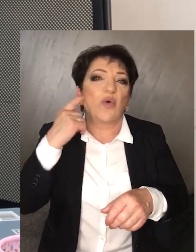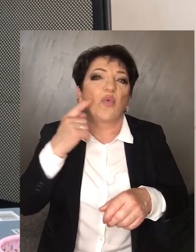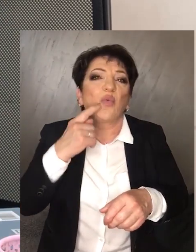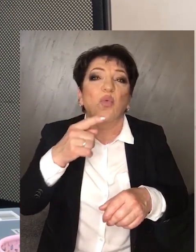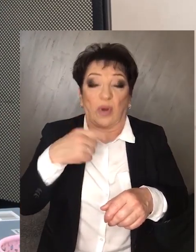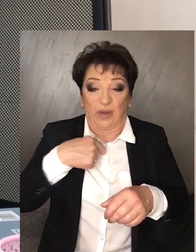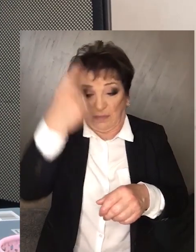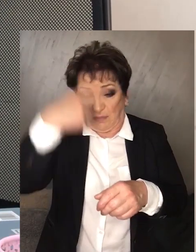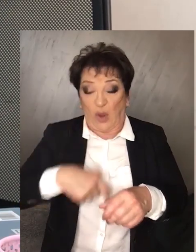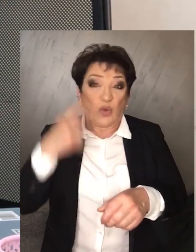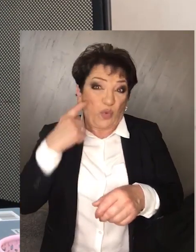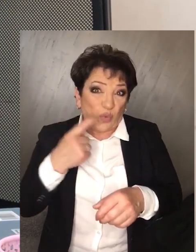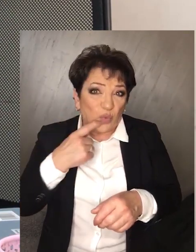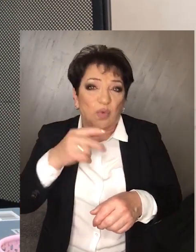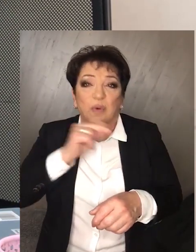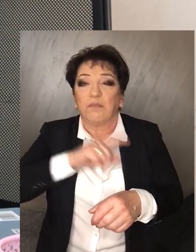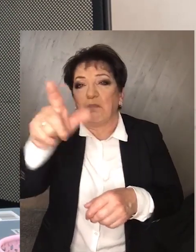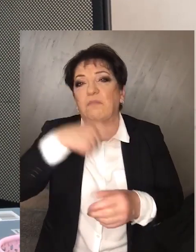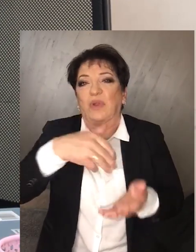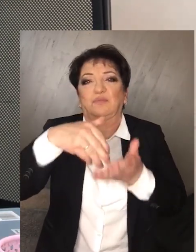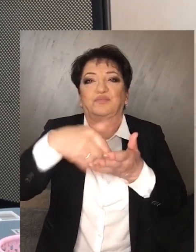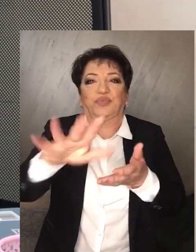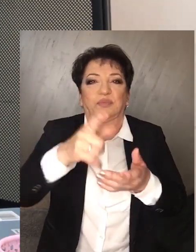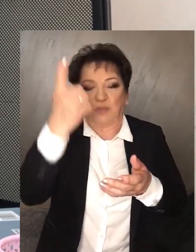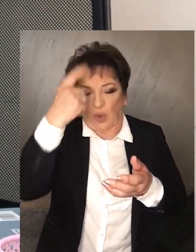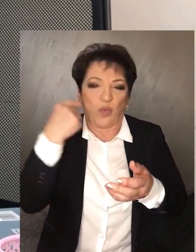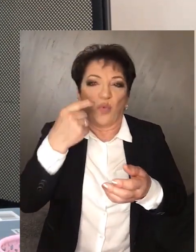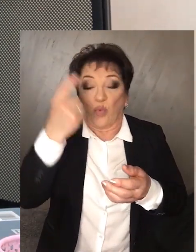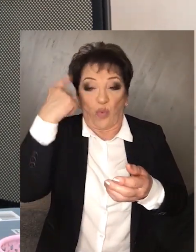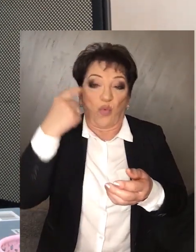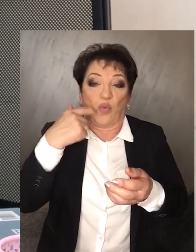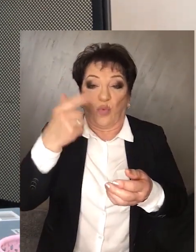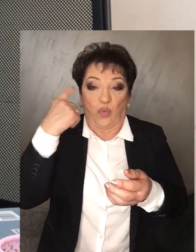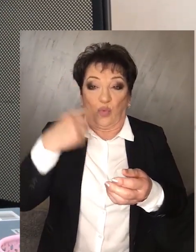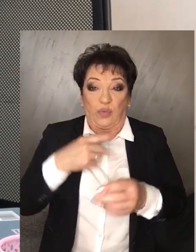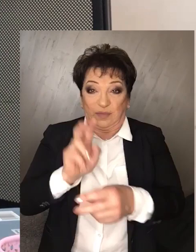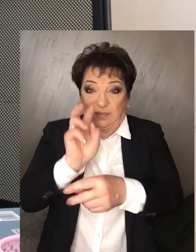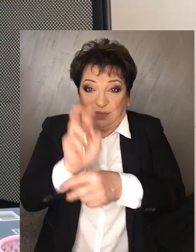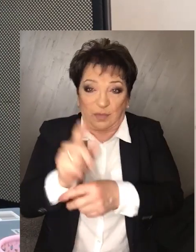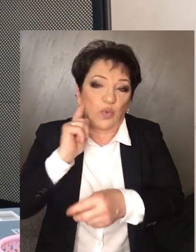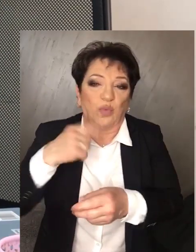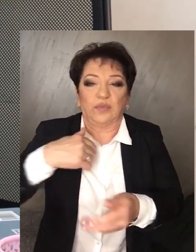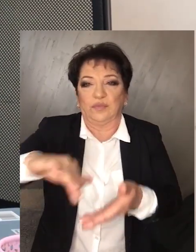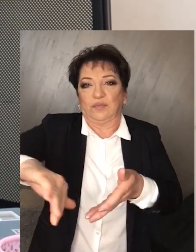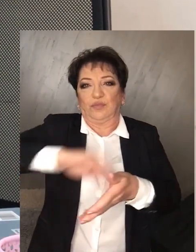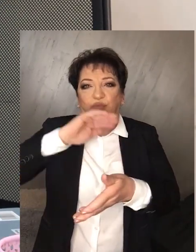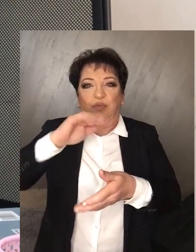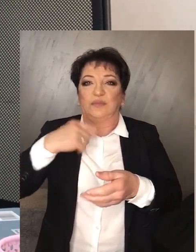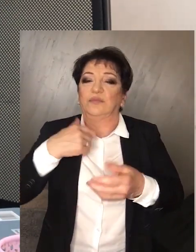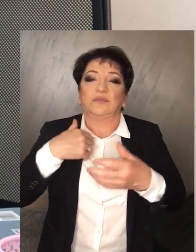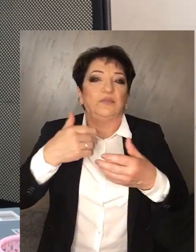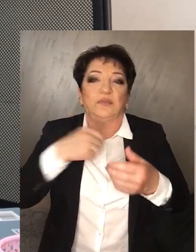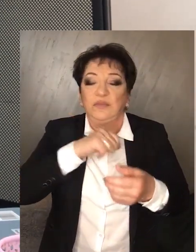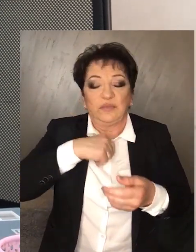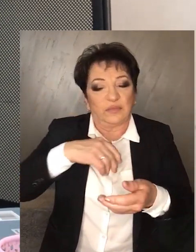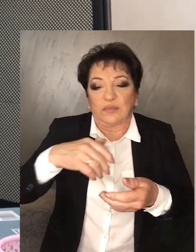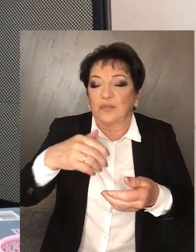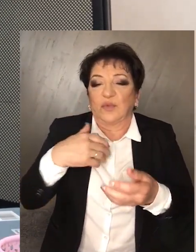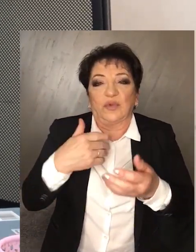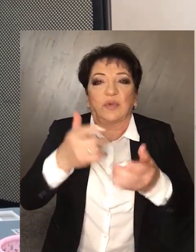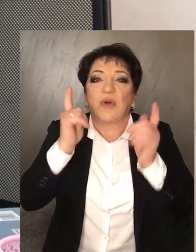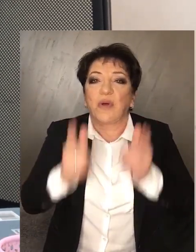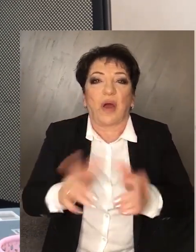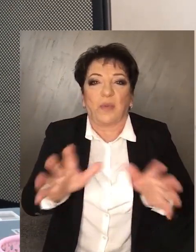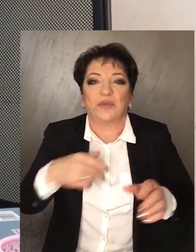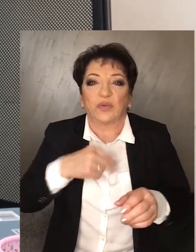զրկված է այդ հնարավորությունից, ինքը հենց սկզբից ասում է, ինձ չեն ընդունի, որովհետեւ ես խուլ եմ։ Ցավով ասում է, ես խուլ եմ, ինձ